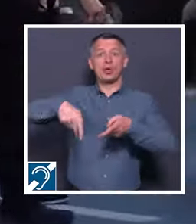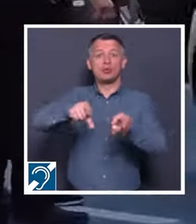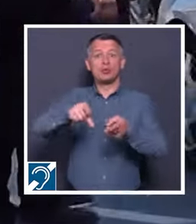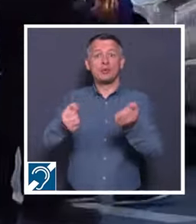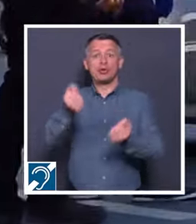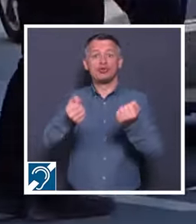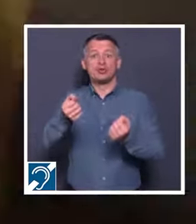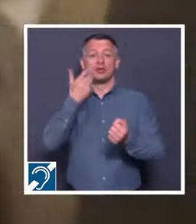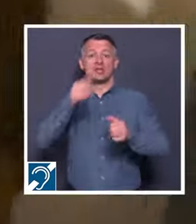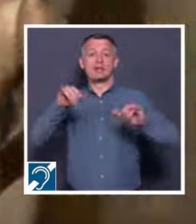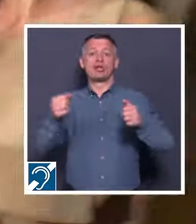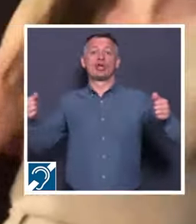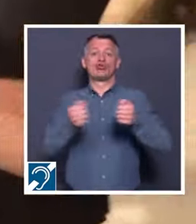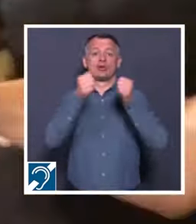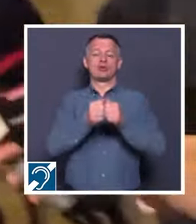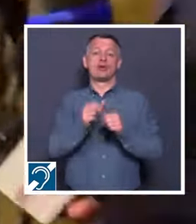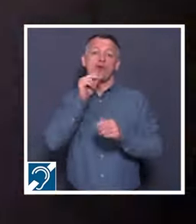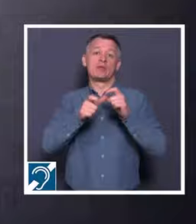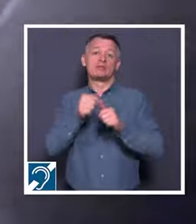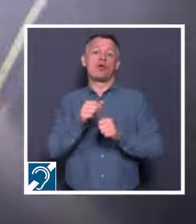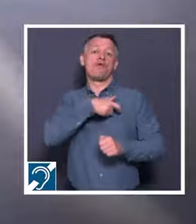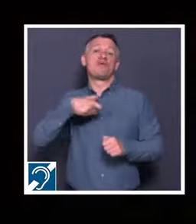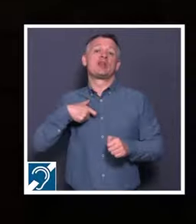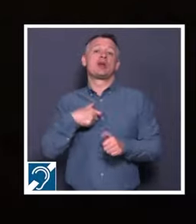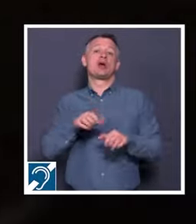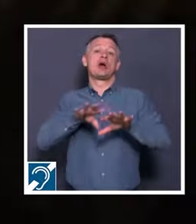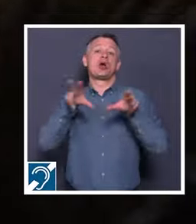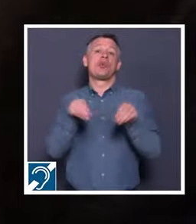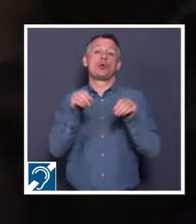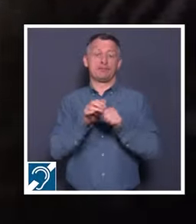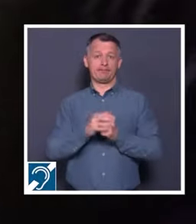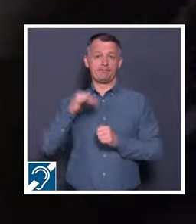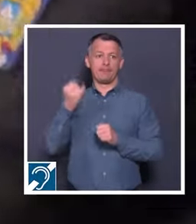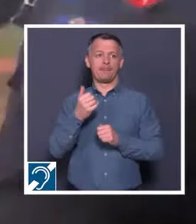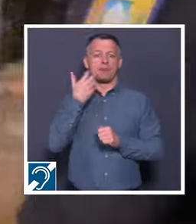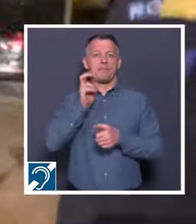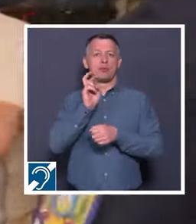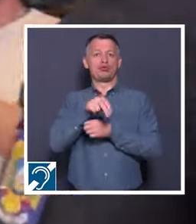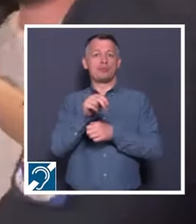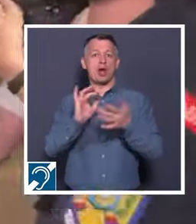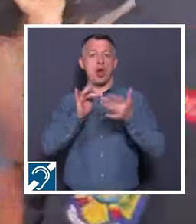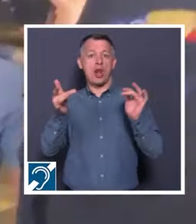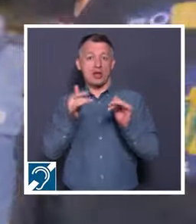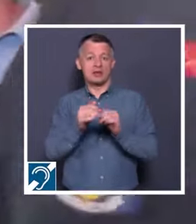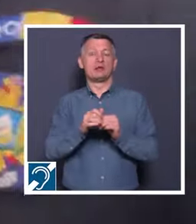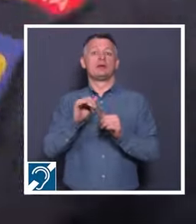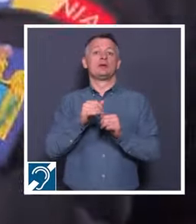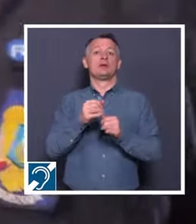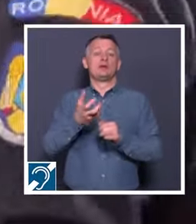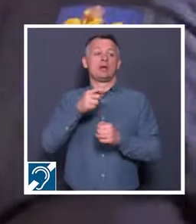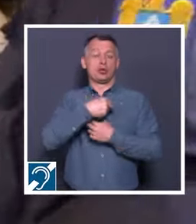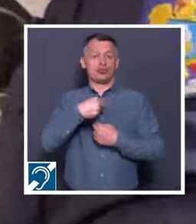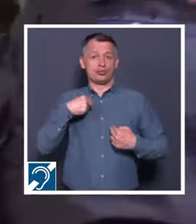tragedia, vorbind despre o culpă comună. În timp ce participa online la termenul de judecată, Vlad Pascu a fost anunțat